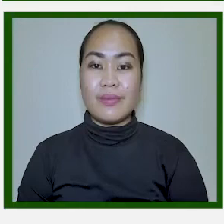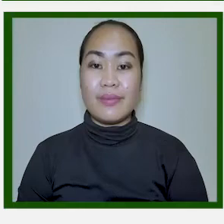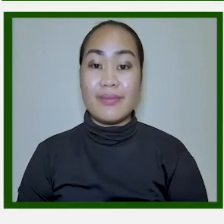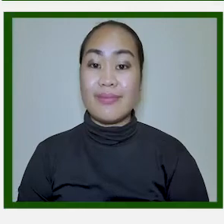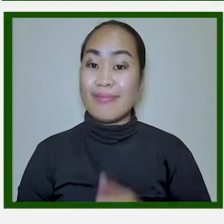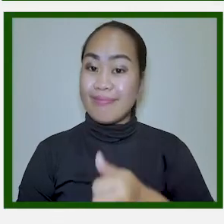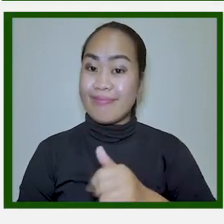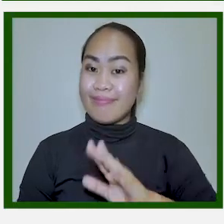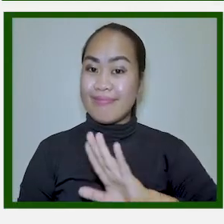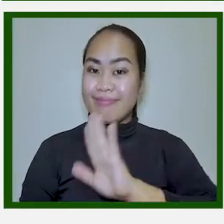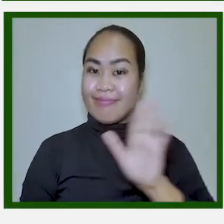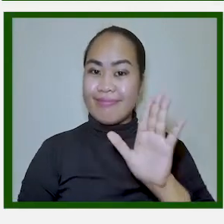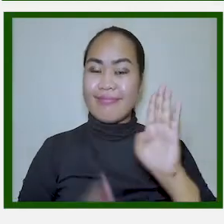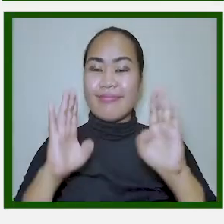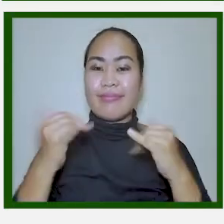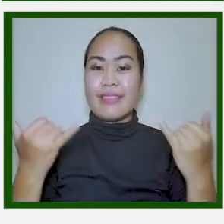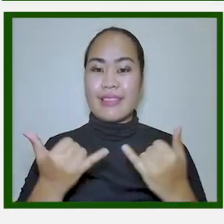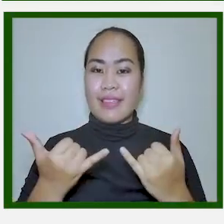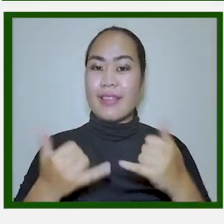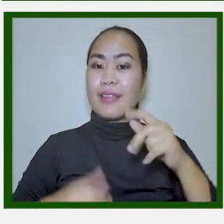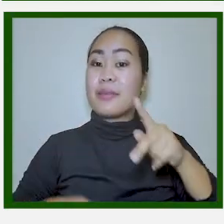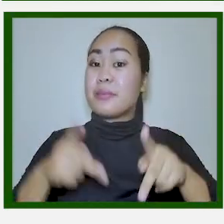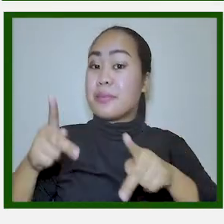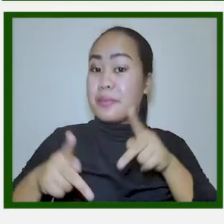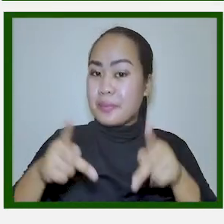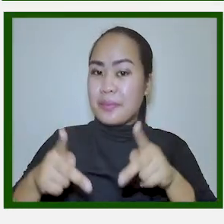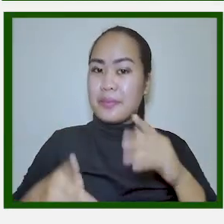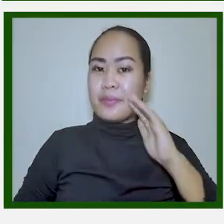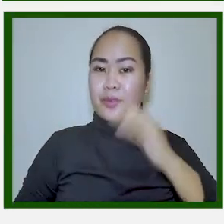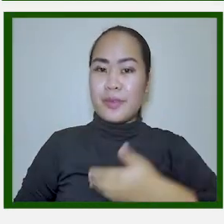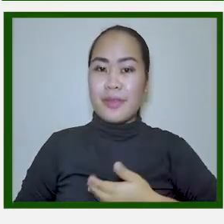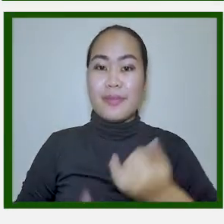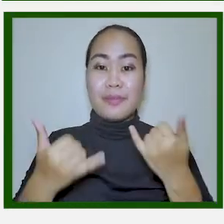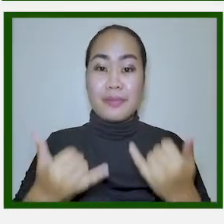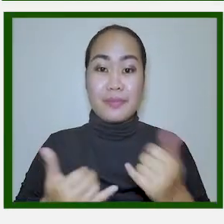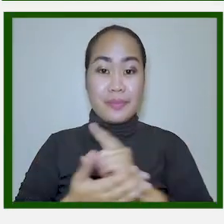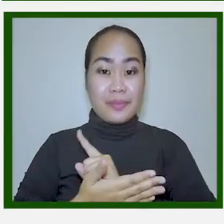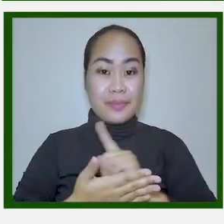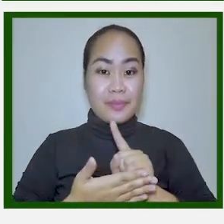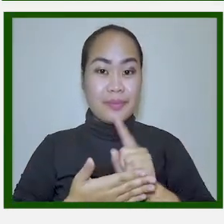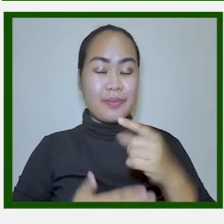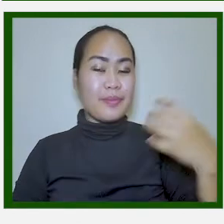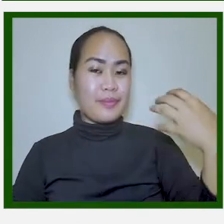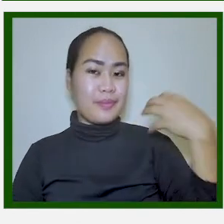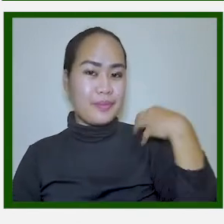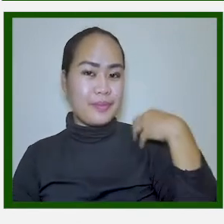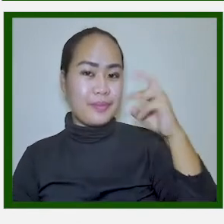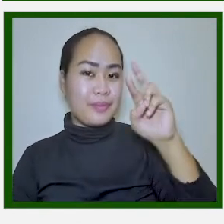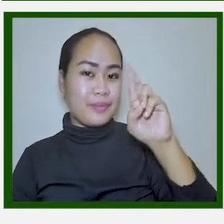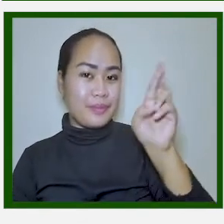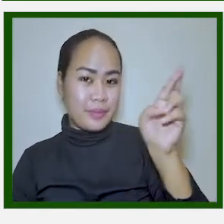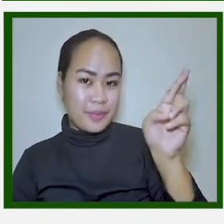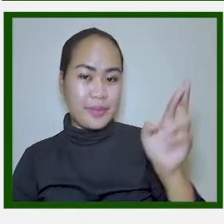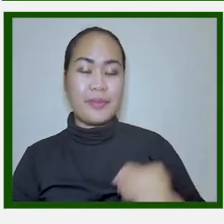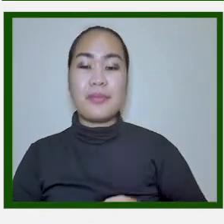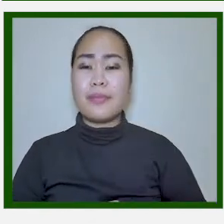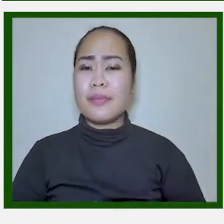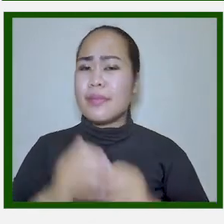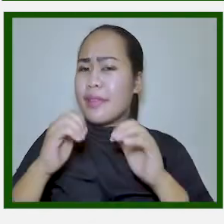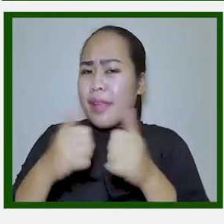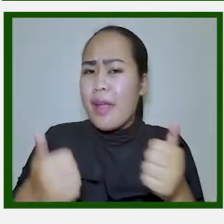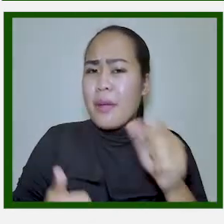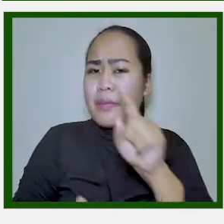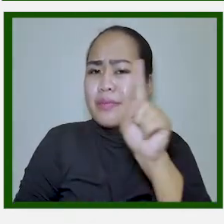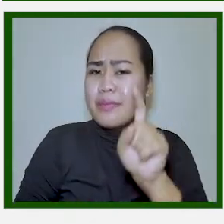Magandang araw po mga kabarangay! Welcome to this week's Kapitan's Report. So, kamusta po tayo? How